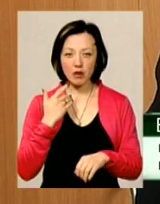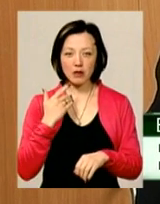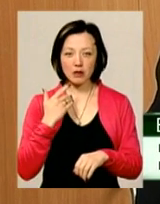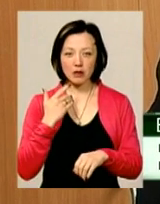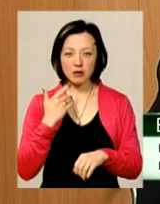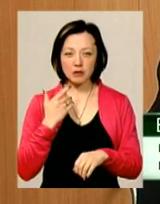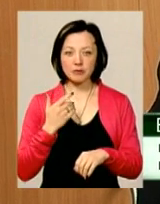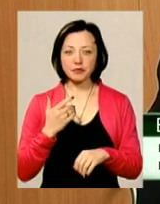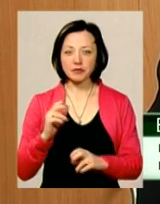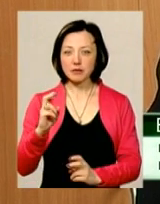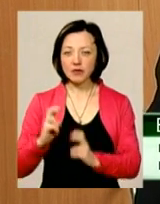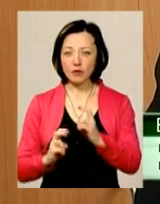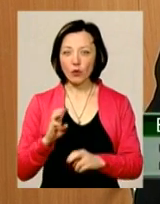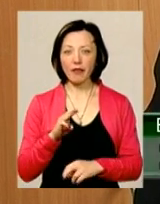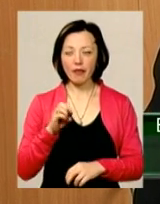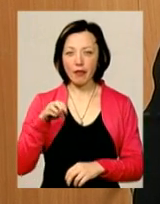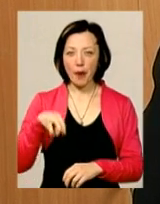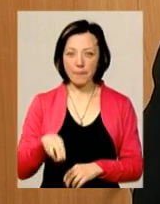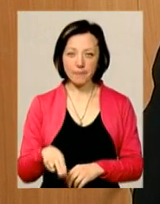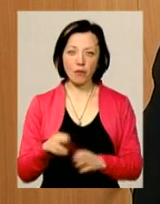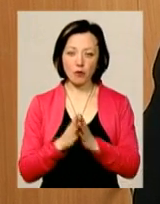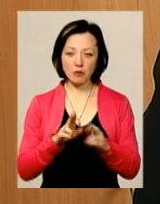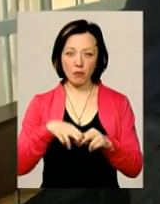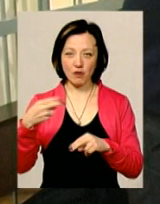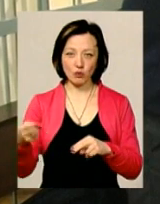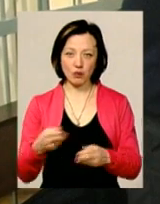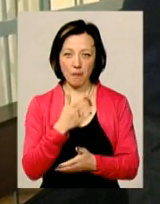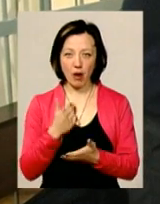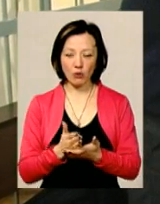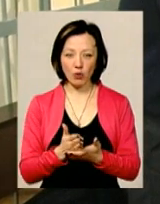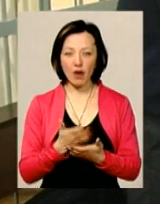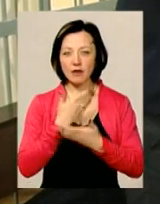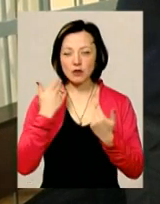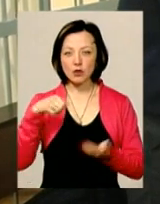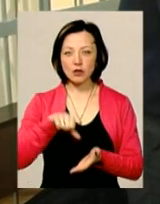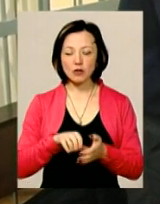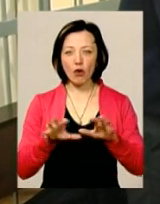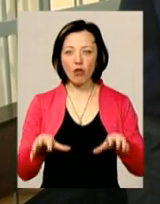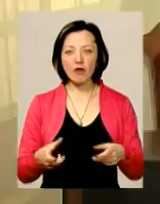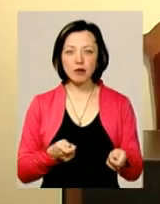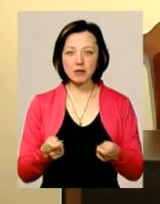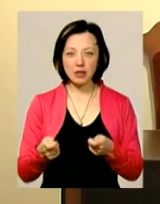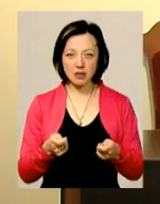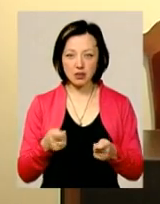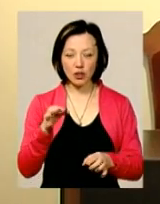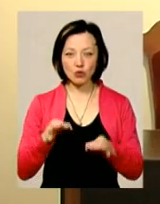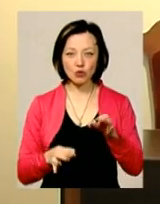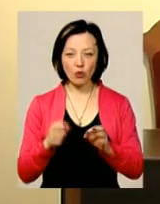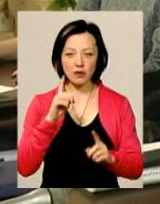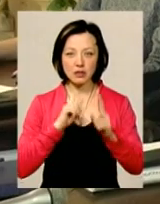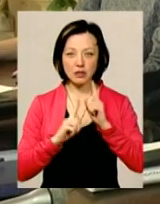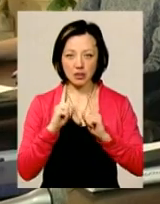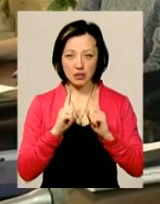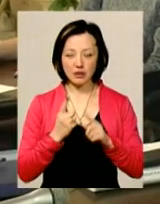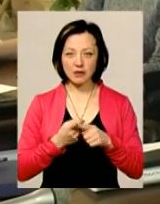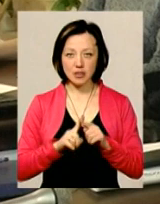а саме завод «Темп», попросить нас повернути їм їхнє майно. Відсутність голови облдержадміністрації Олександра Корнійчука на судових засіданнях